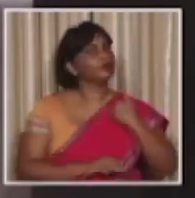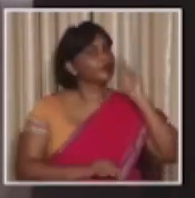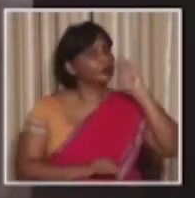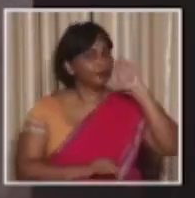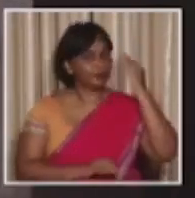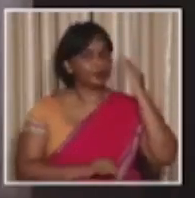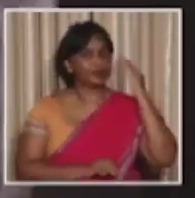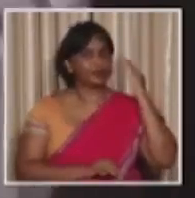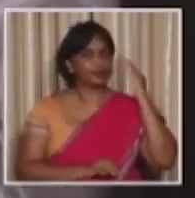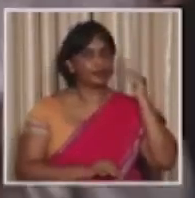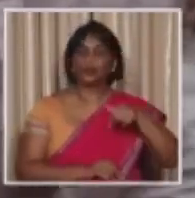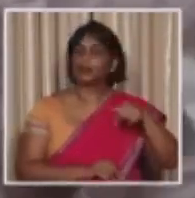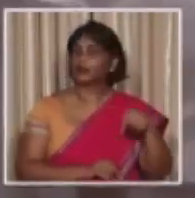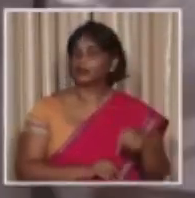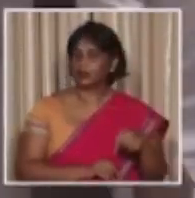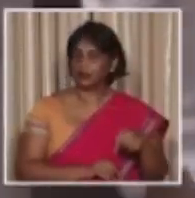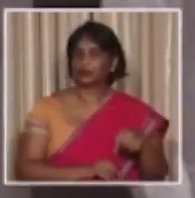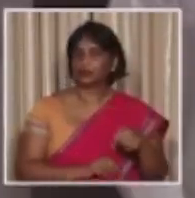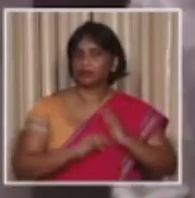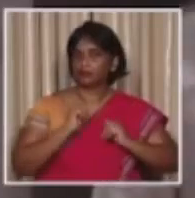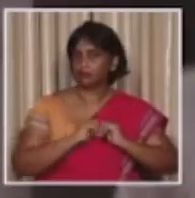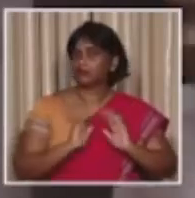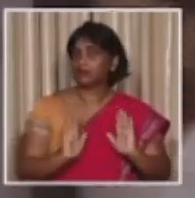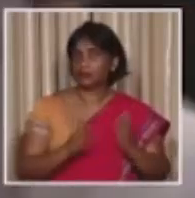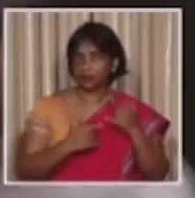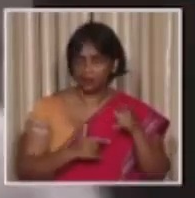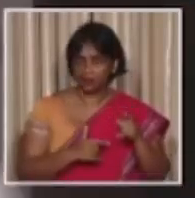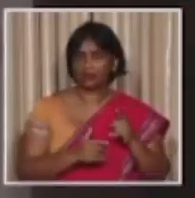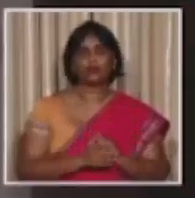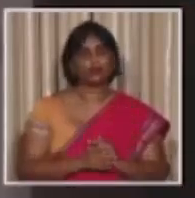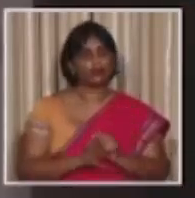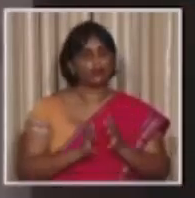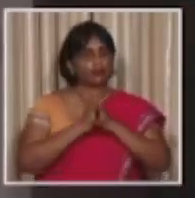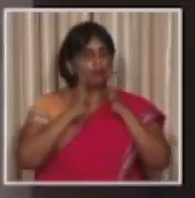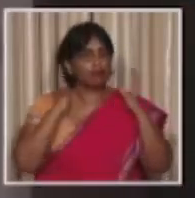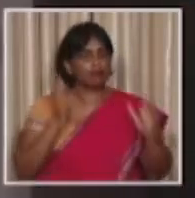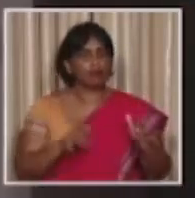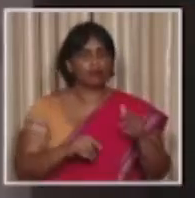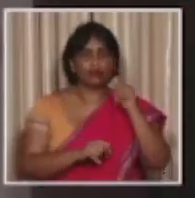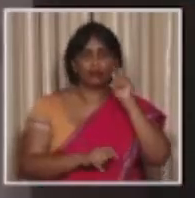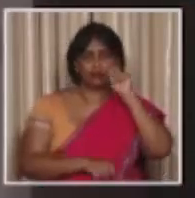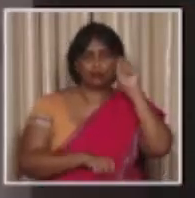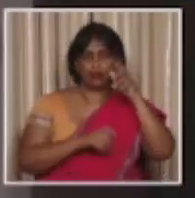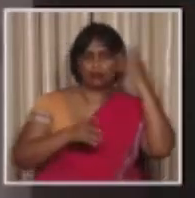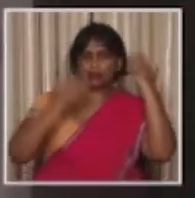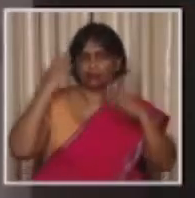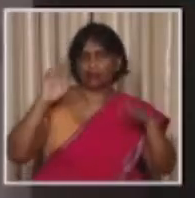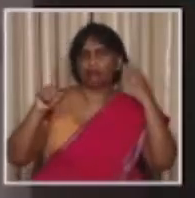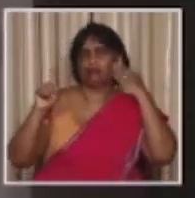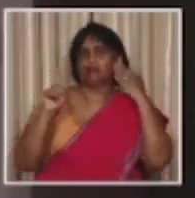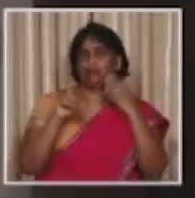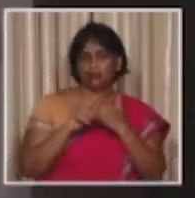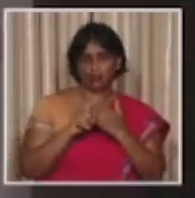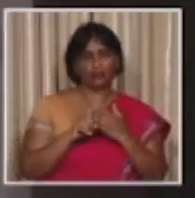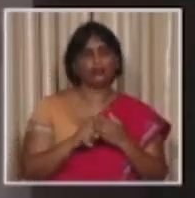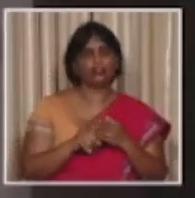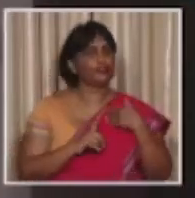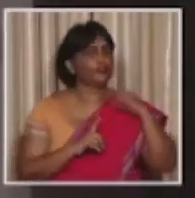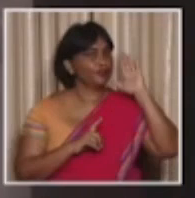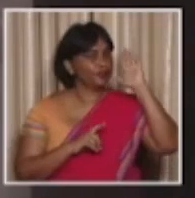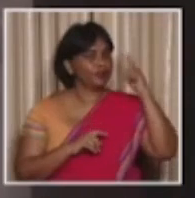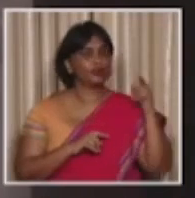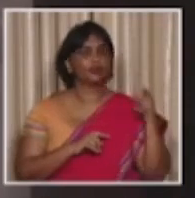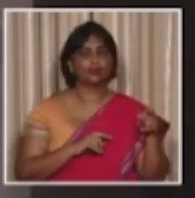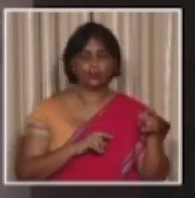විශේෂයෙන්ම අද ක්‍රියාත්මක වෙන මහා මිනිස් සංහාරයක් ගැන කතා කරන්නට ඕන විශේෂයෙන්ම